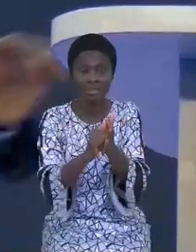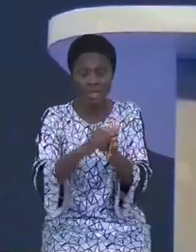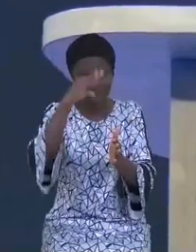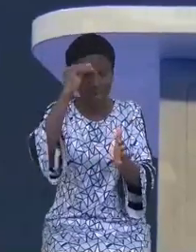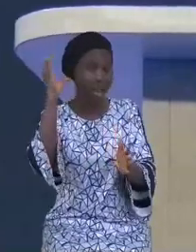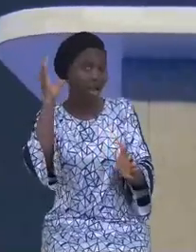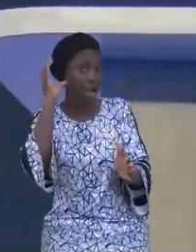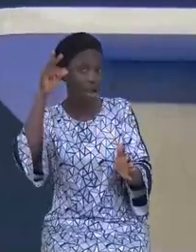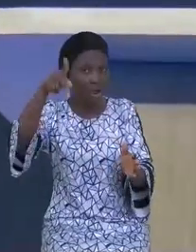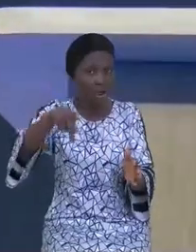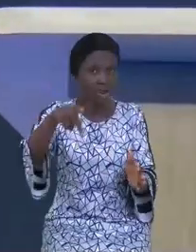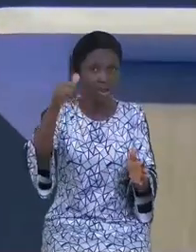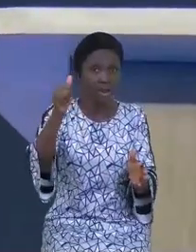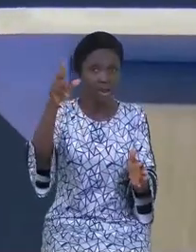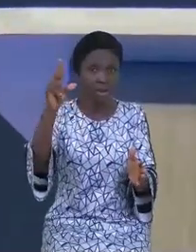écoutait Paul